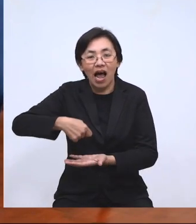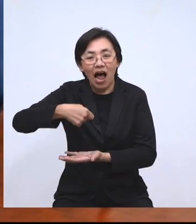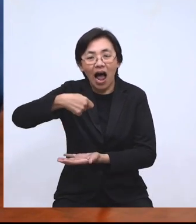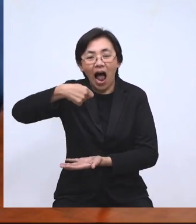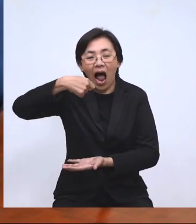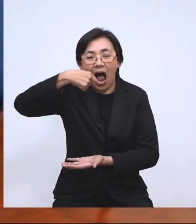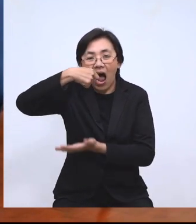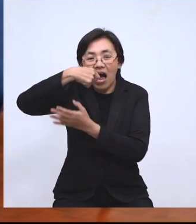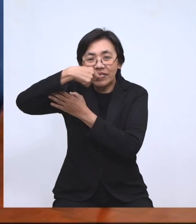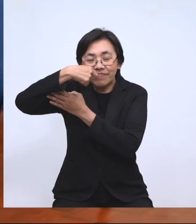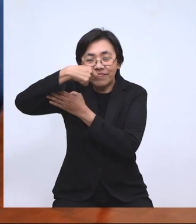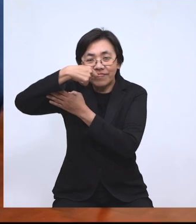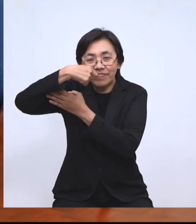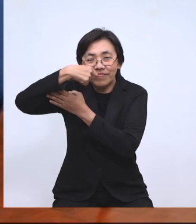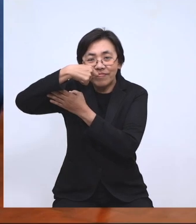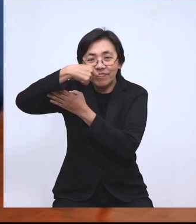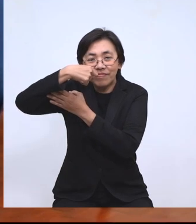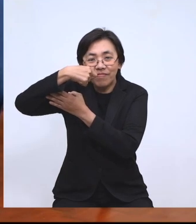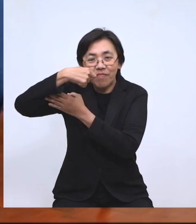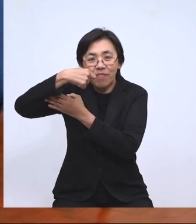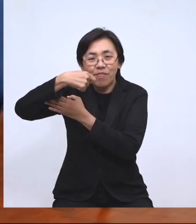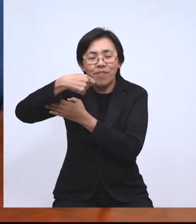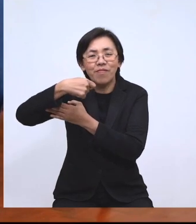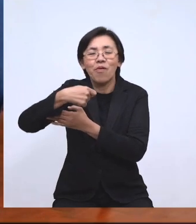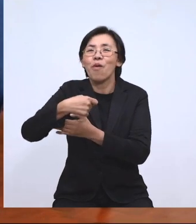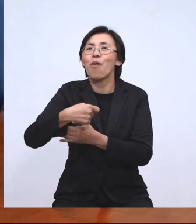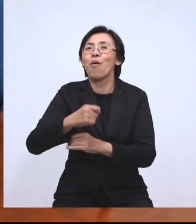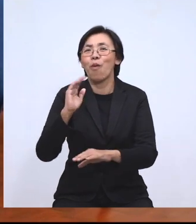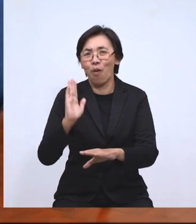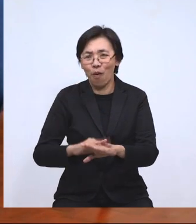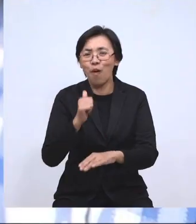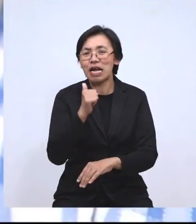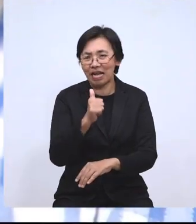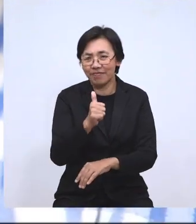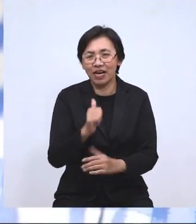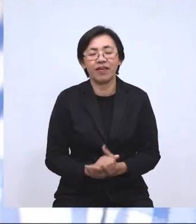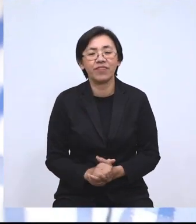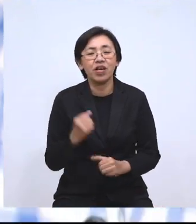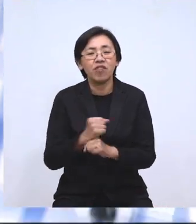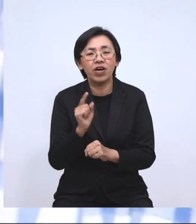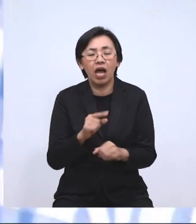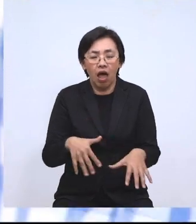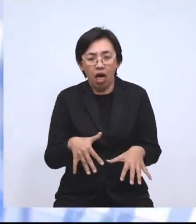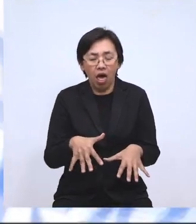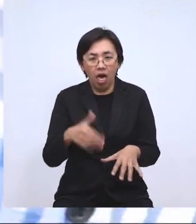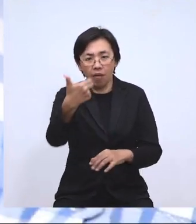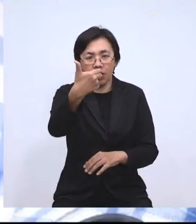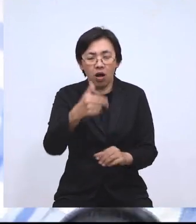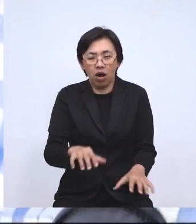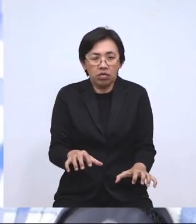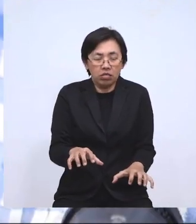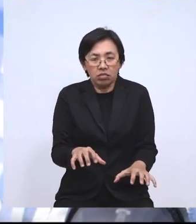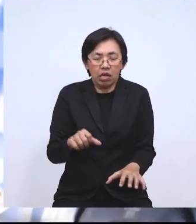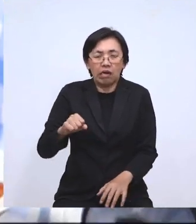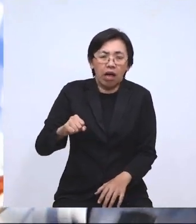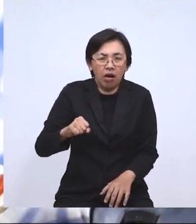ากครับหลังๆโตครับยกใส่ปากครับเก่งมากครับเห็นไหมคะอันเนี้ยตอนนี้คือด้วยความที่น้องตื่นเต้นออกกล้องมีอา